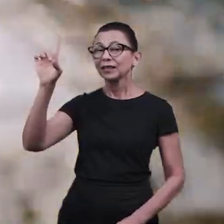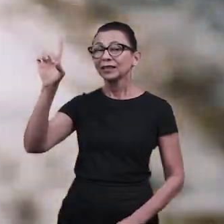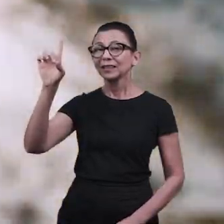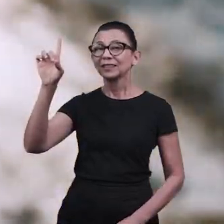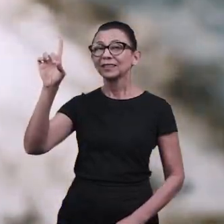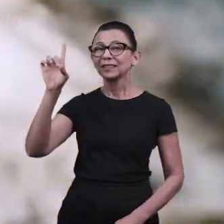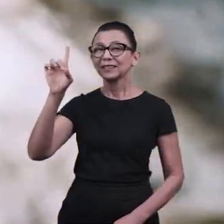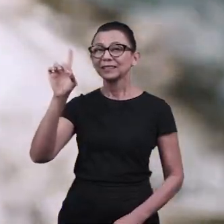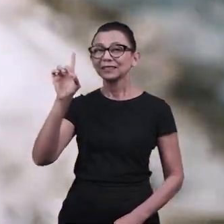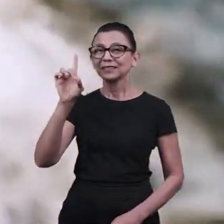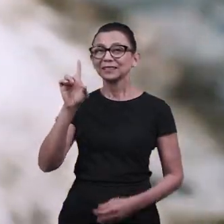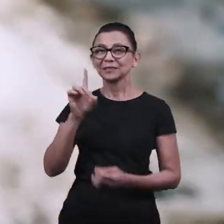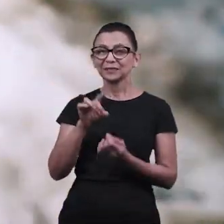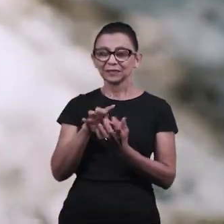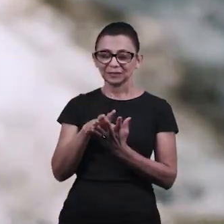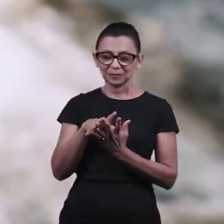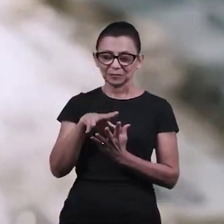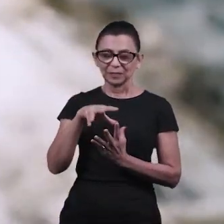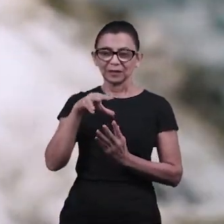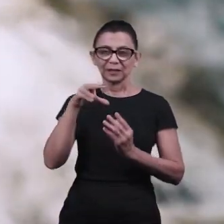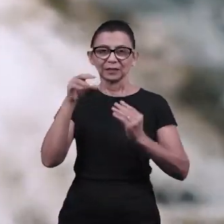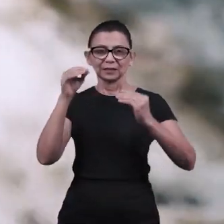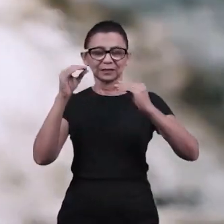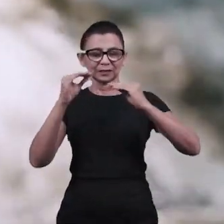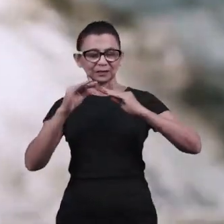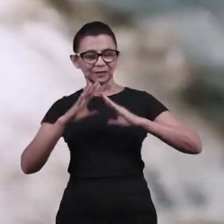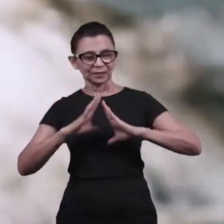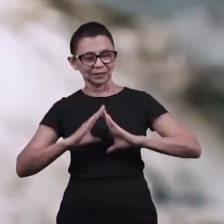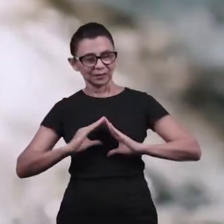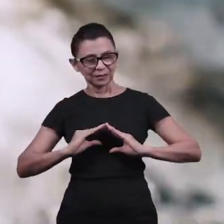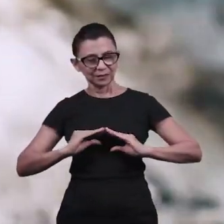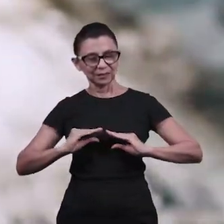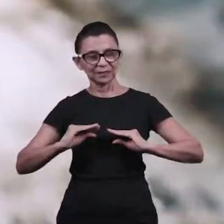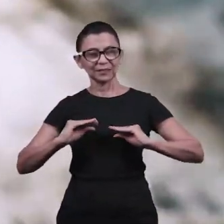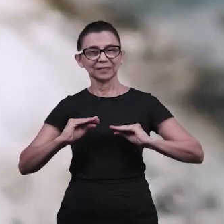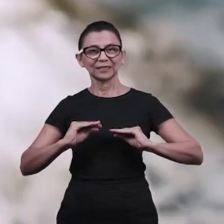sede do meu coração.